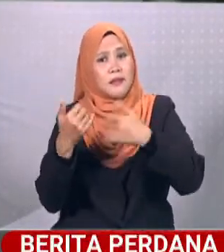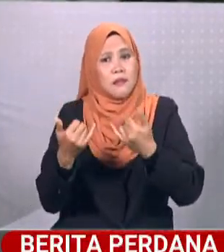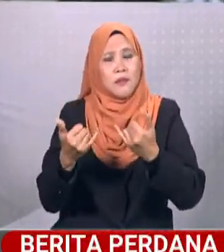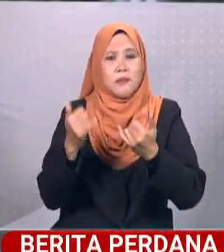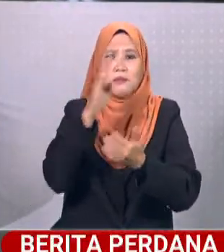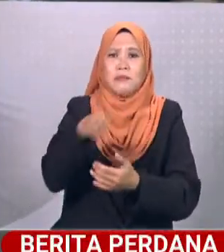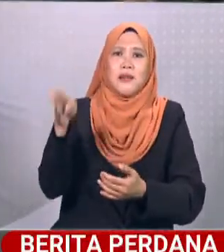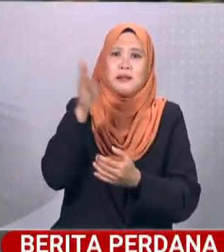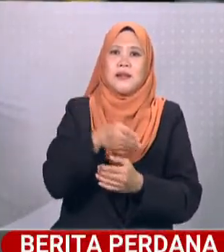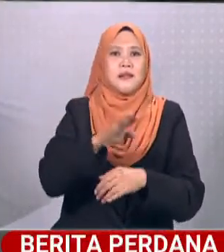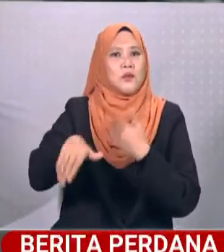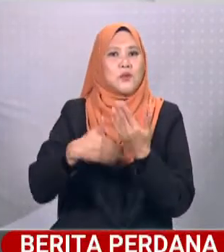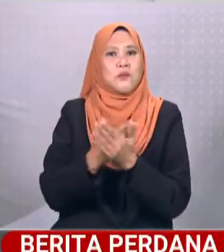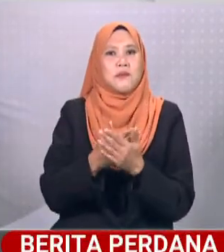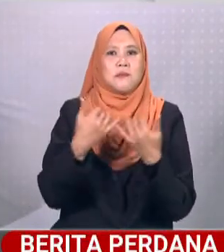dibatalkan.